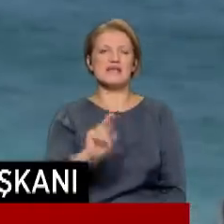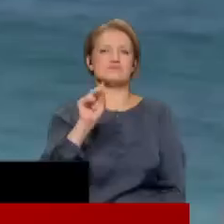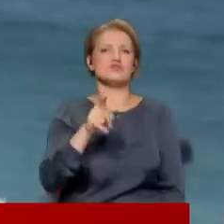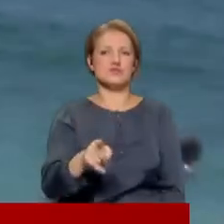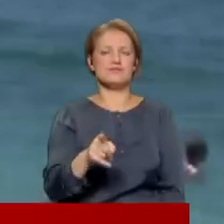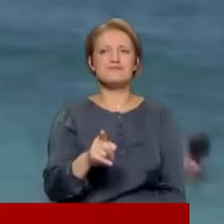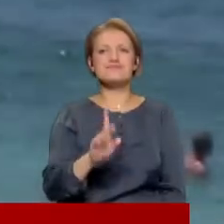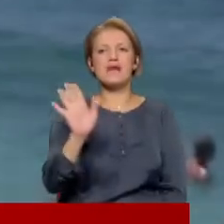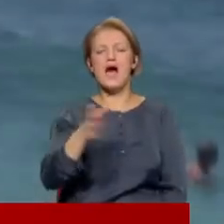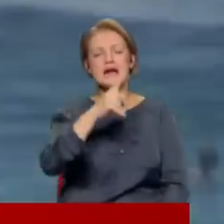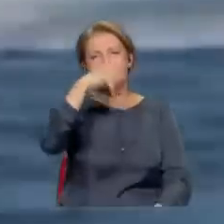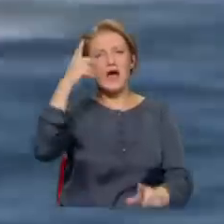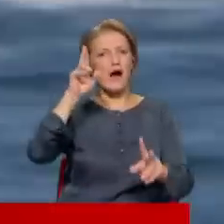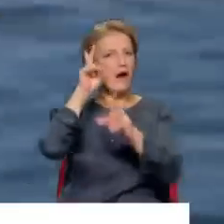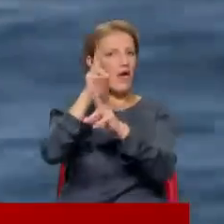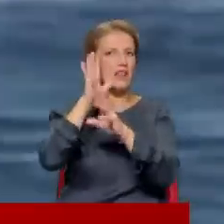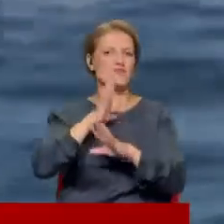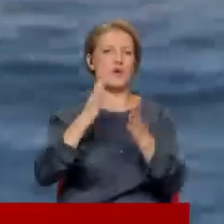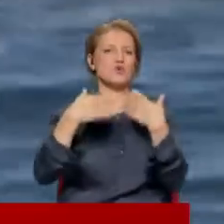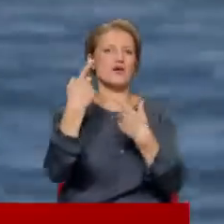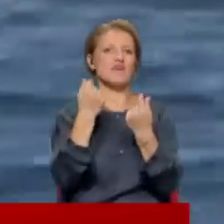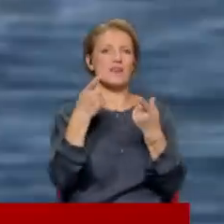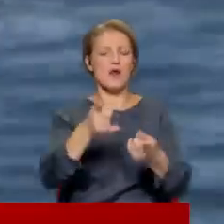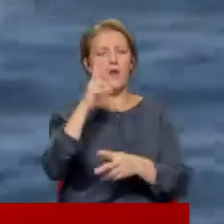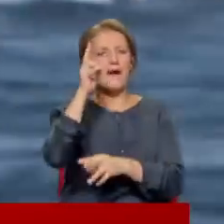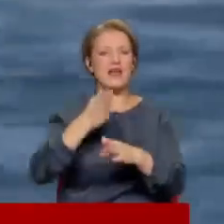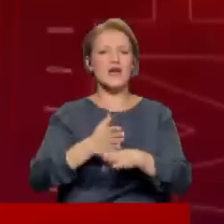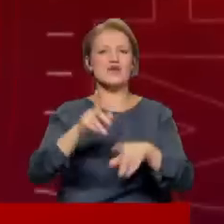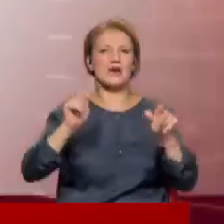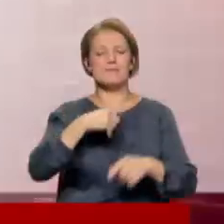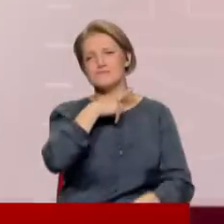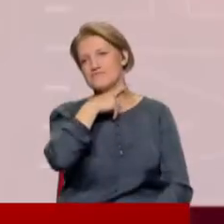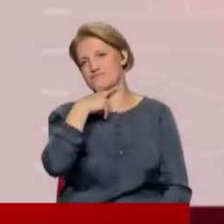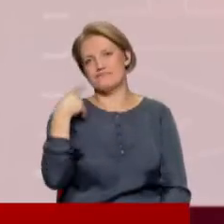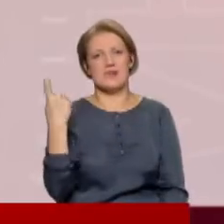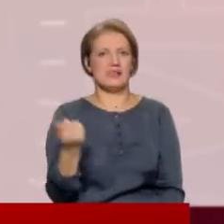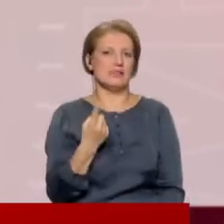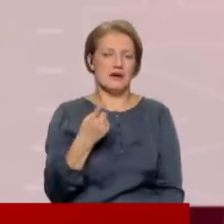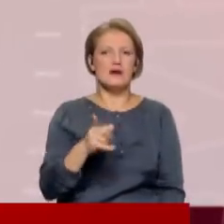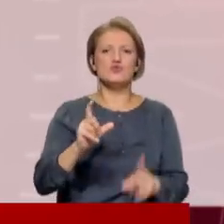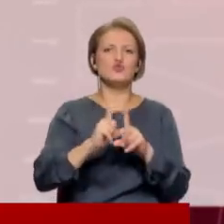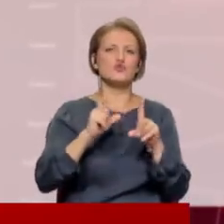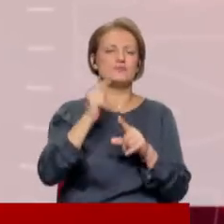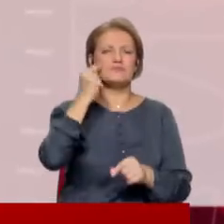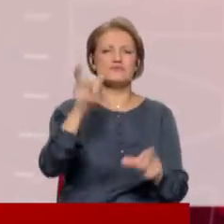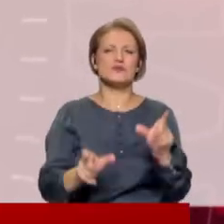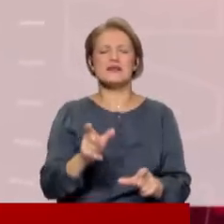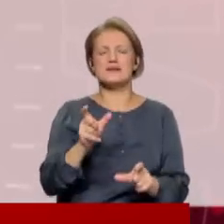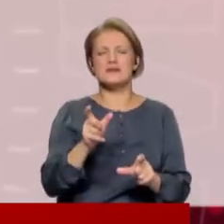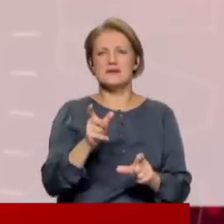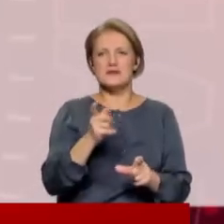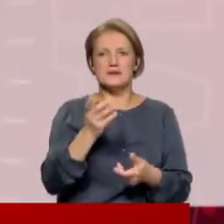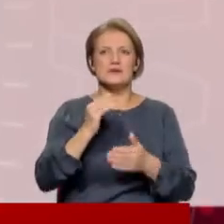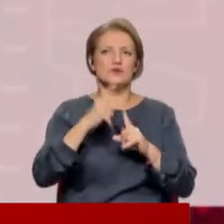Herkesin bir yaz tatili hayali var ama yüksek fiyatlar o hayali gerçekleştirmeyi imkansız hale getirdi. Durum Tüketici Birliği